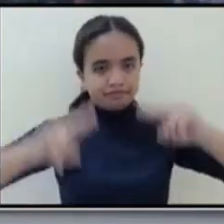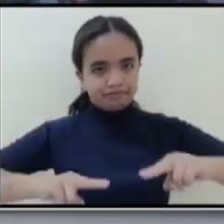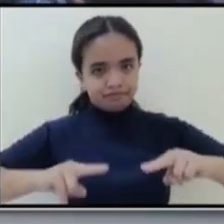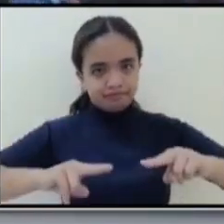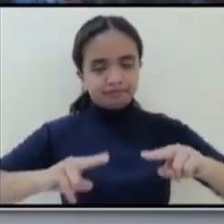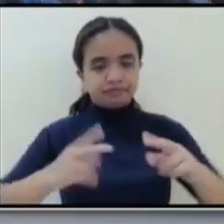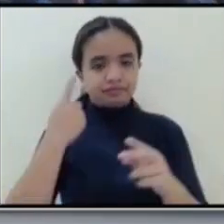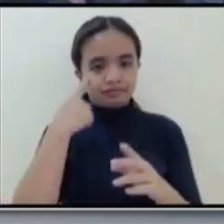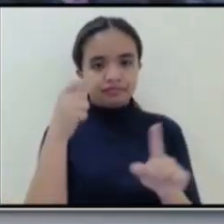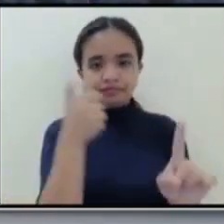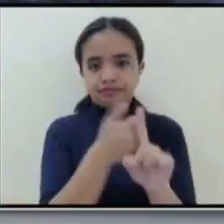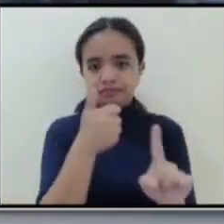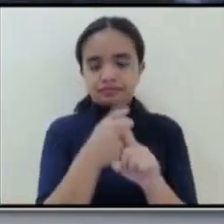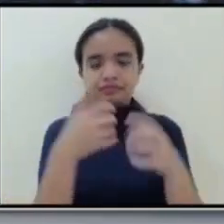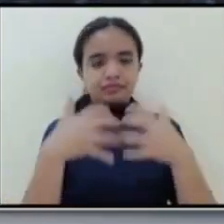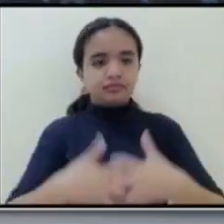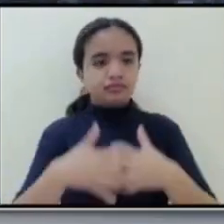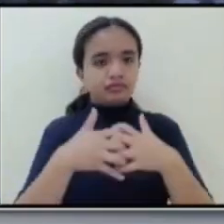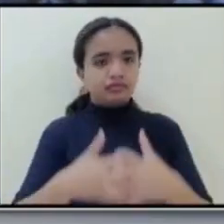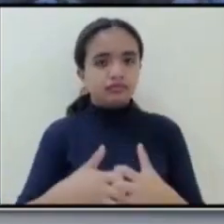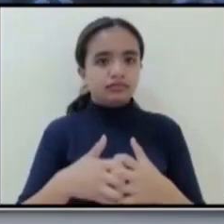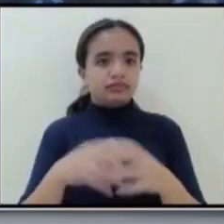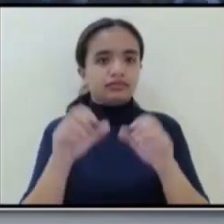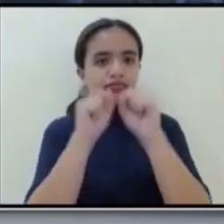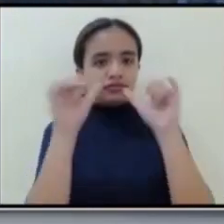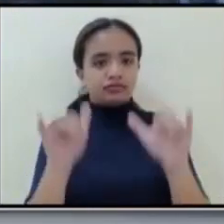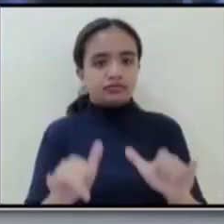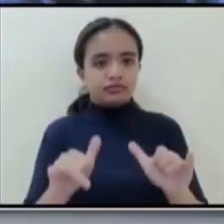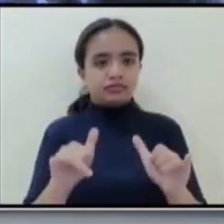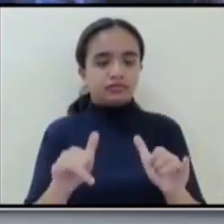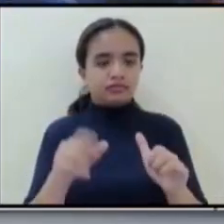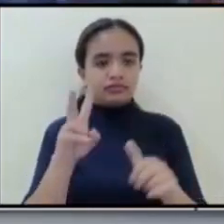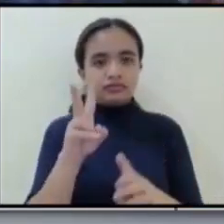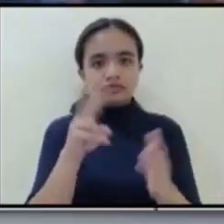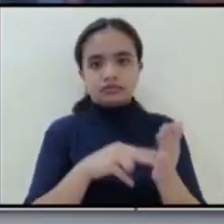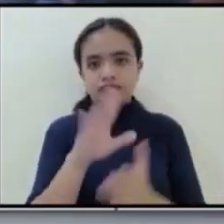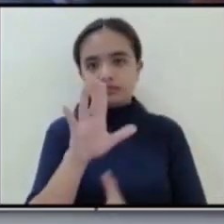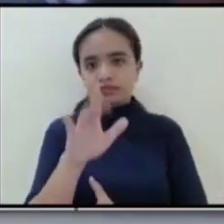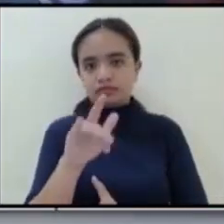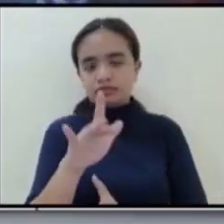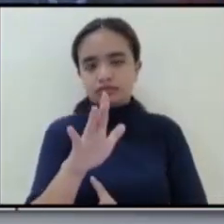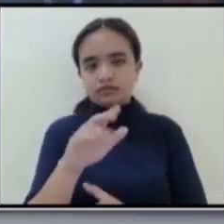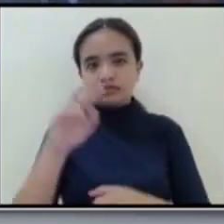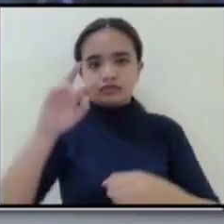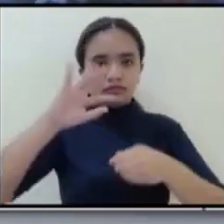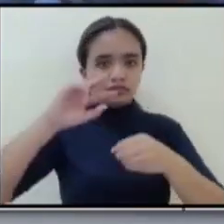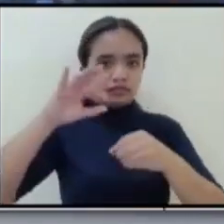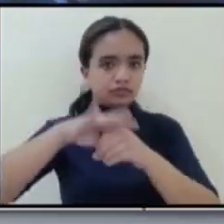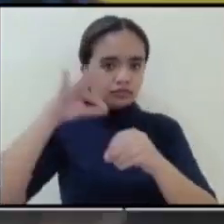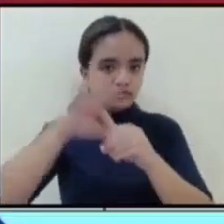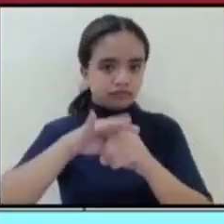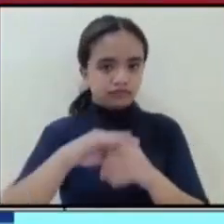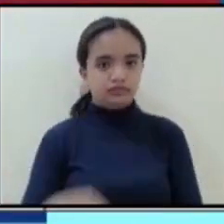sa 2025 midterm election. Si Luisa Erispe sa detalye. Rise and shine, Luisa.